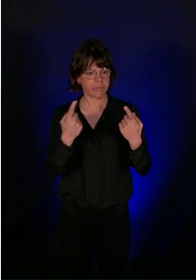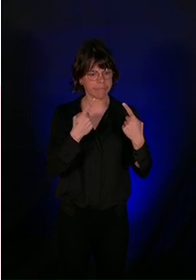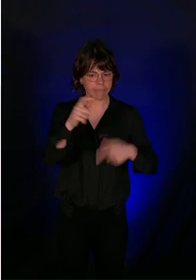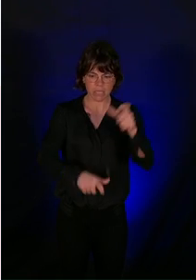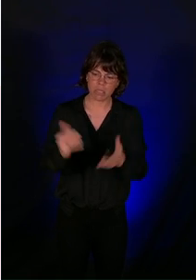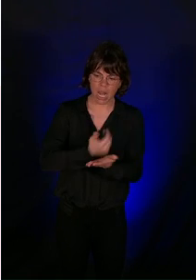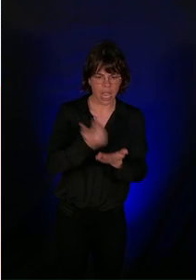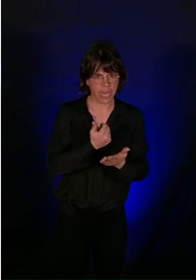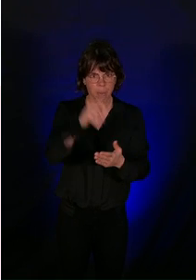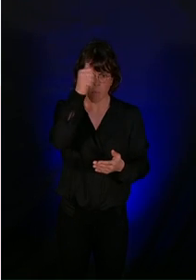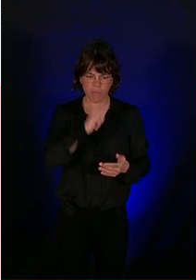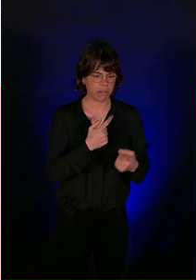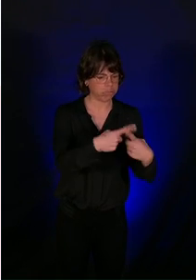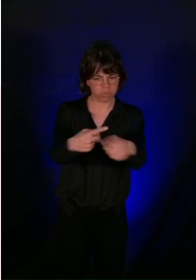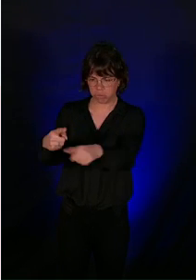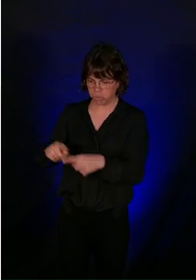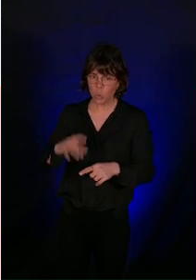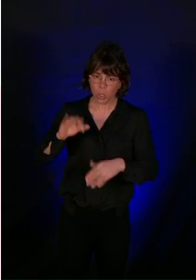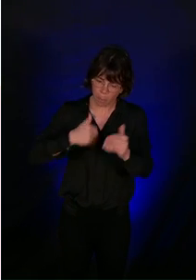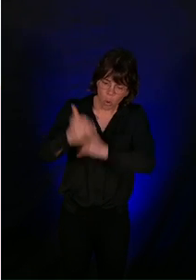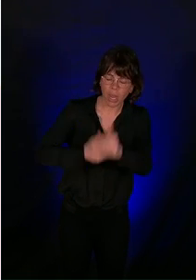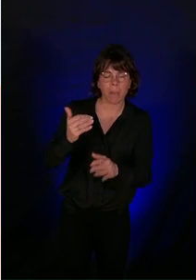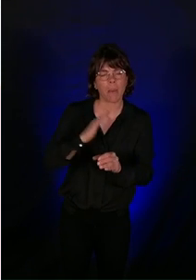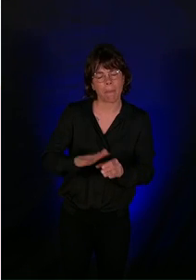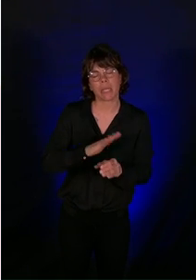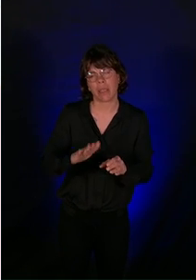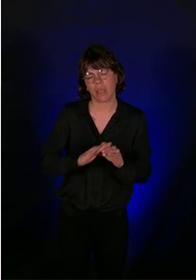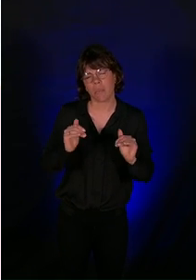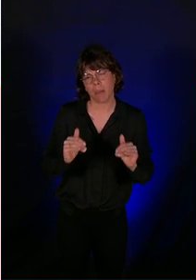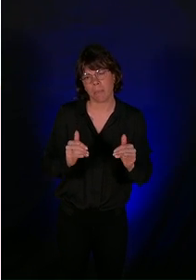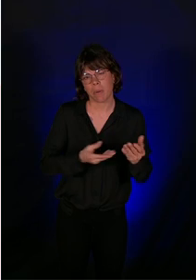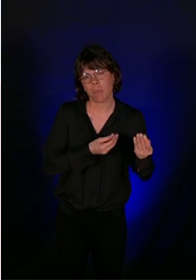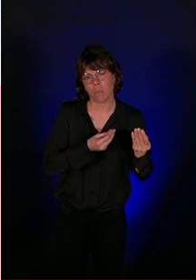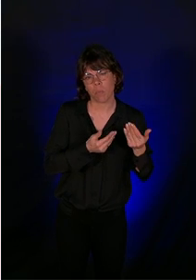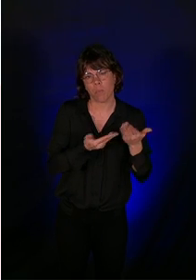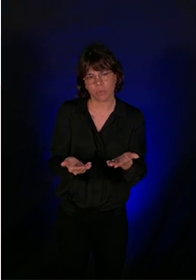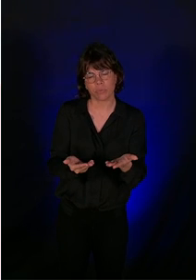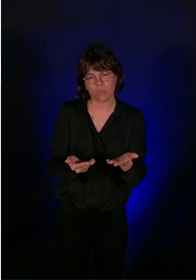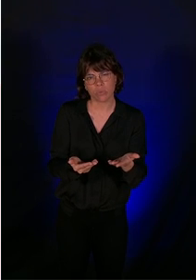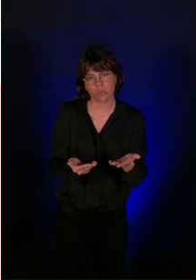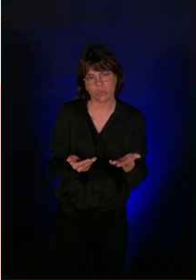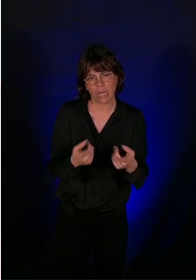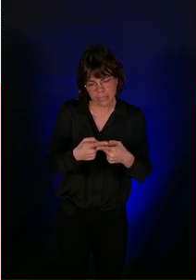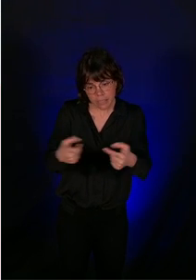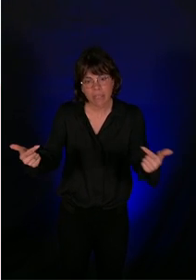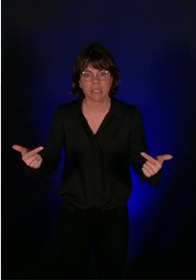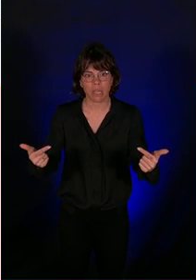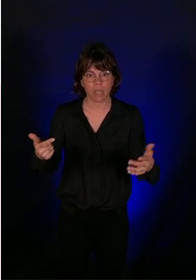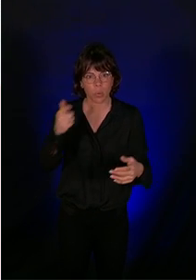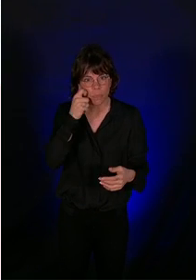salariat même si c'est en progrès on peut noter des insuffisances dans les mises à disposition notamment concernant la diversité